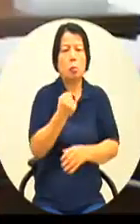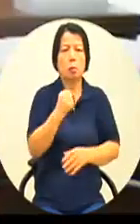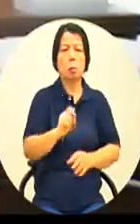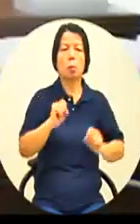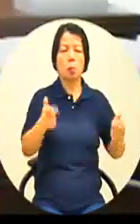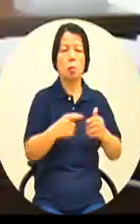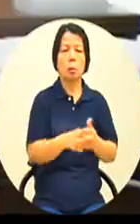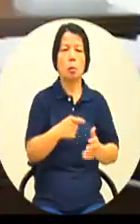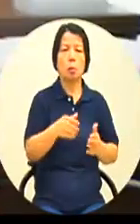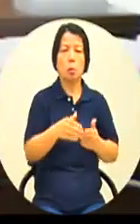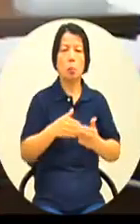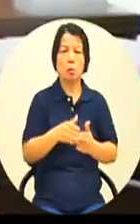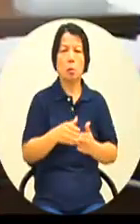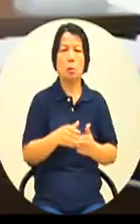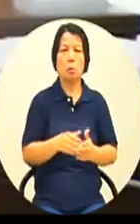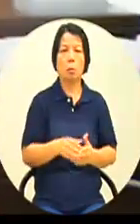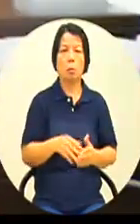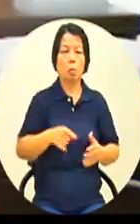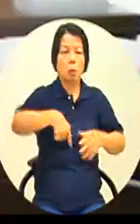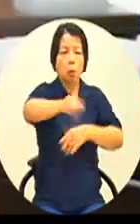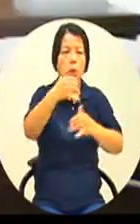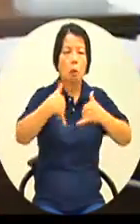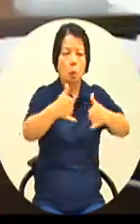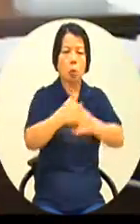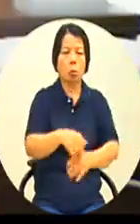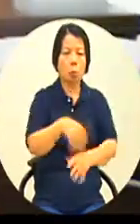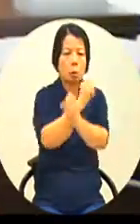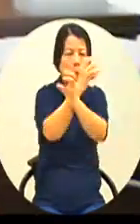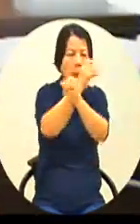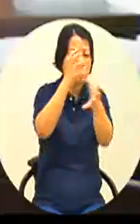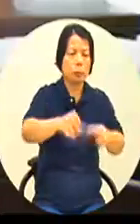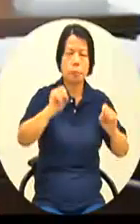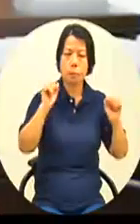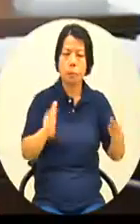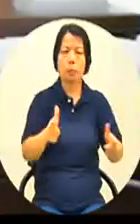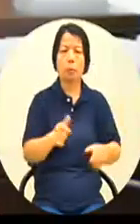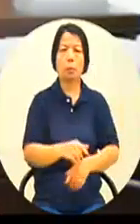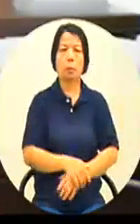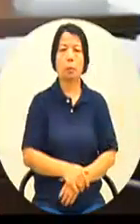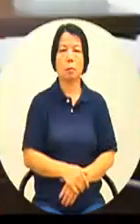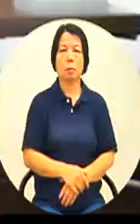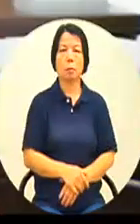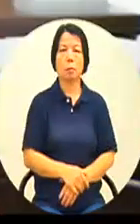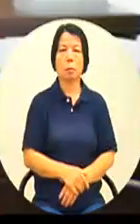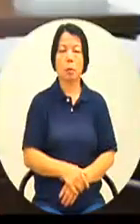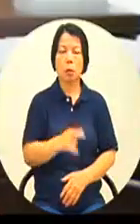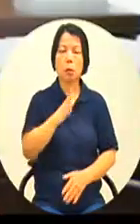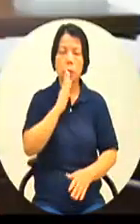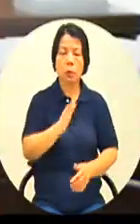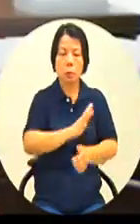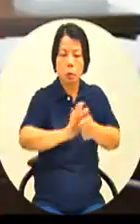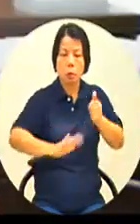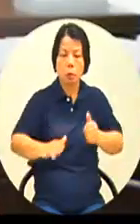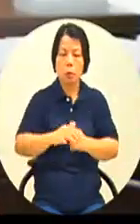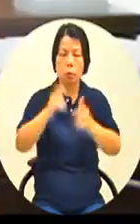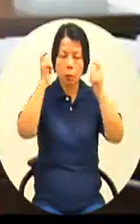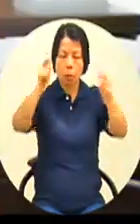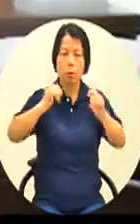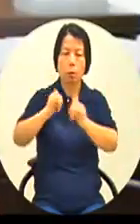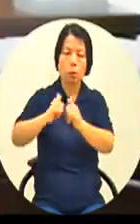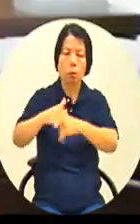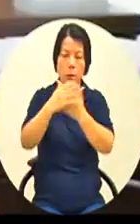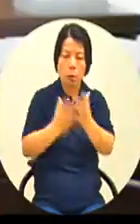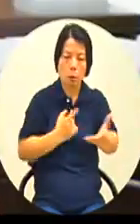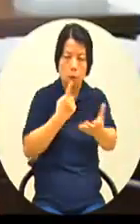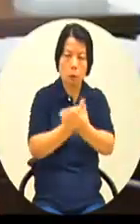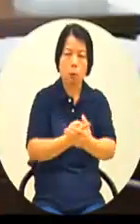你开路呢？这不是跟你讲要对设红车灯呢？不是要哪？不是，这是牵涉到高雄市民要参与这个盛